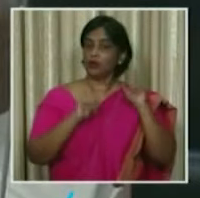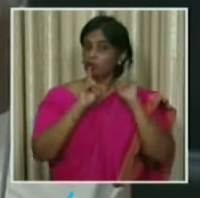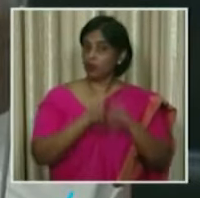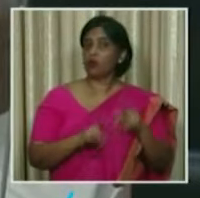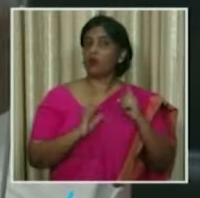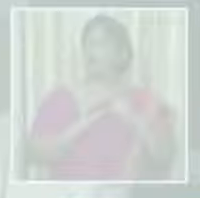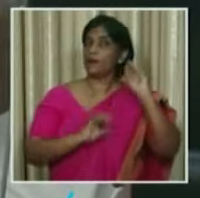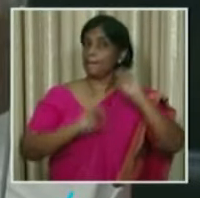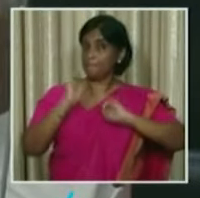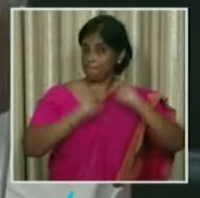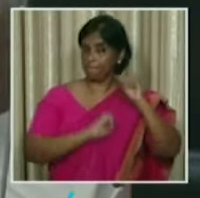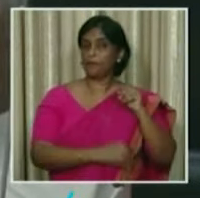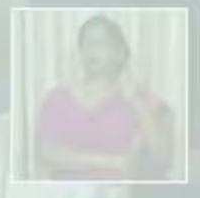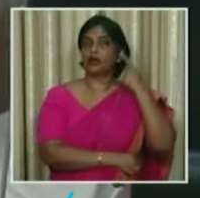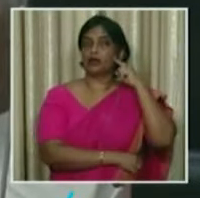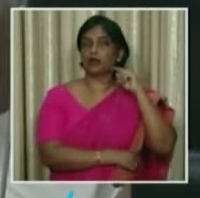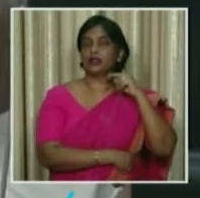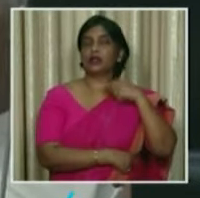පොලි අනුපාතය